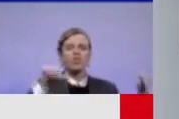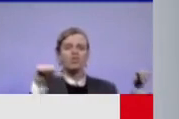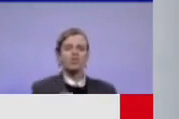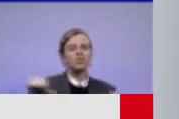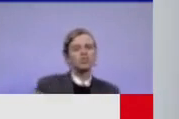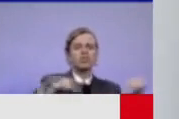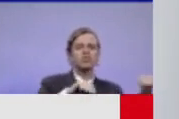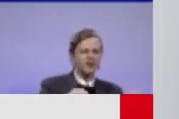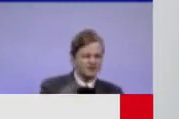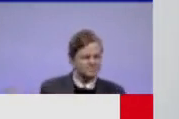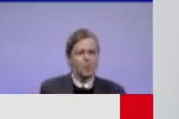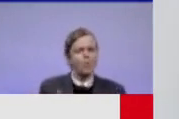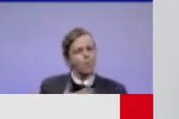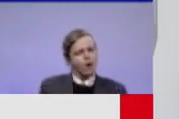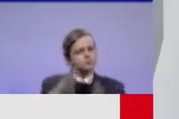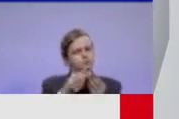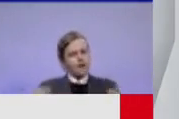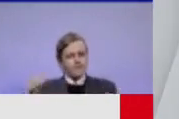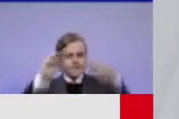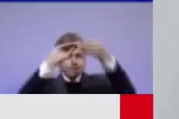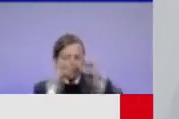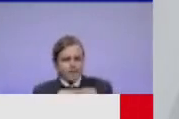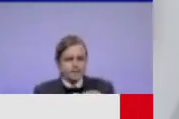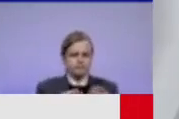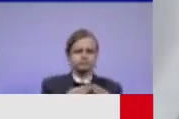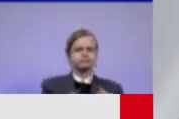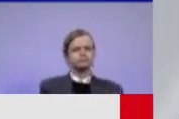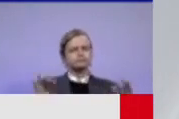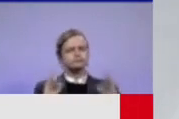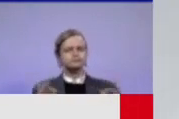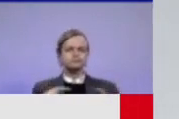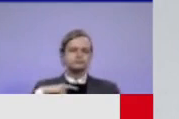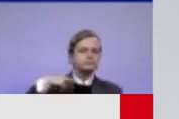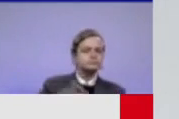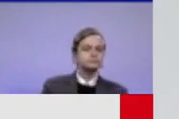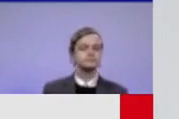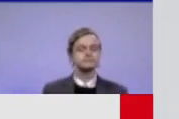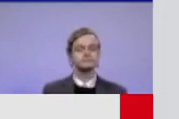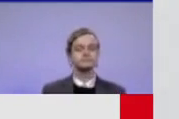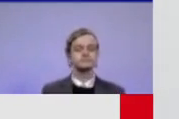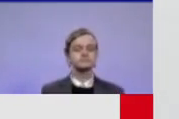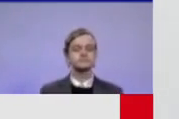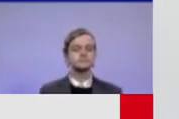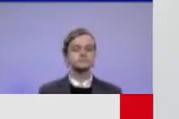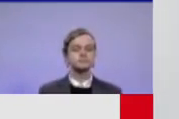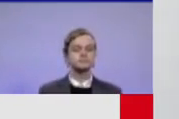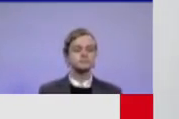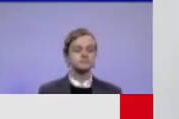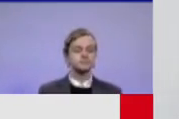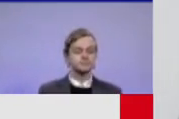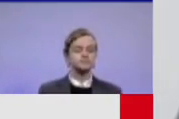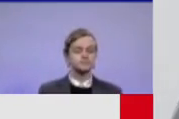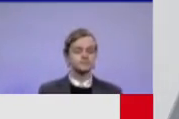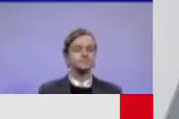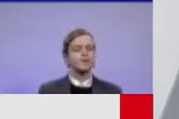votați. Trebuie să convingem că merităm să fim votați. Pentru a câștiga alegerile, avem